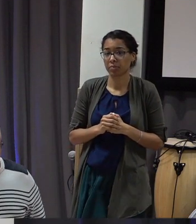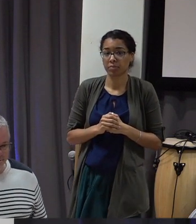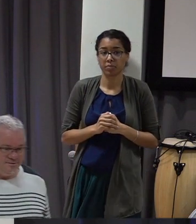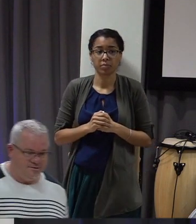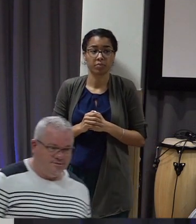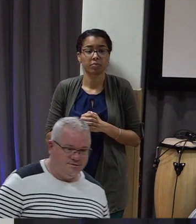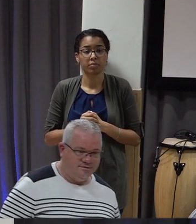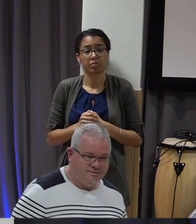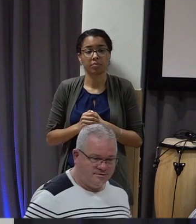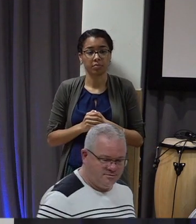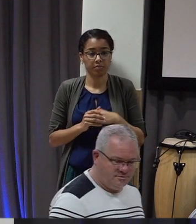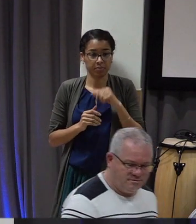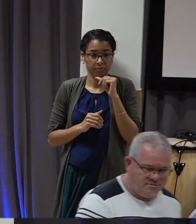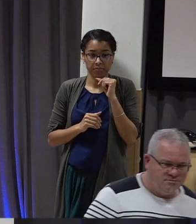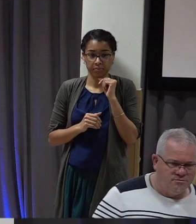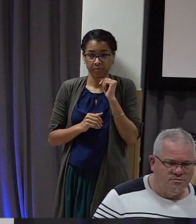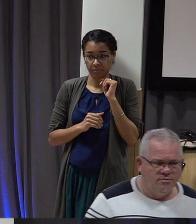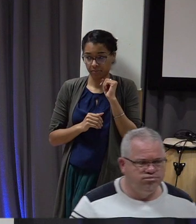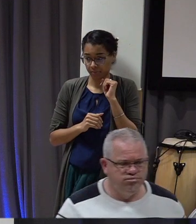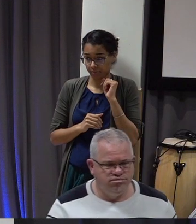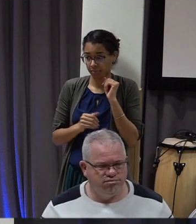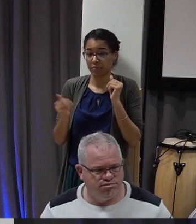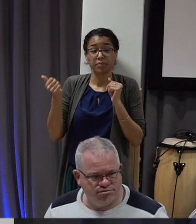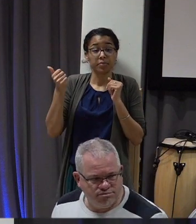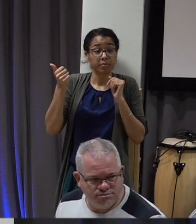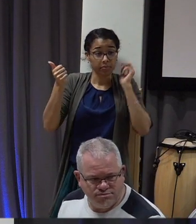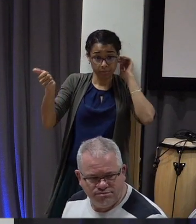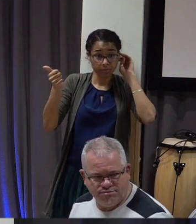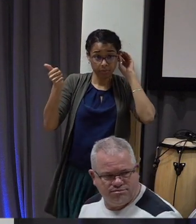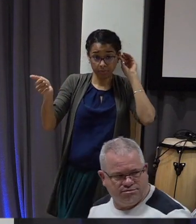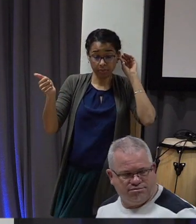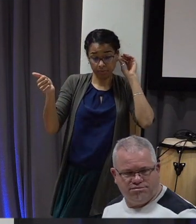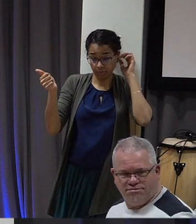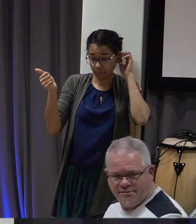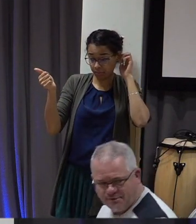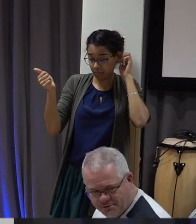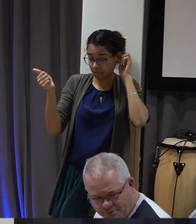Ils vont eux-mêmes aussi avoir cette démarche.